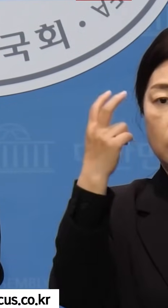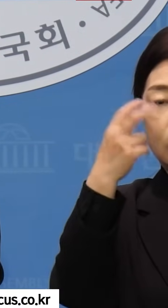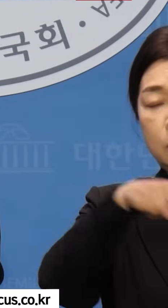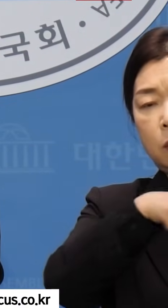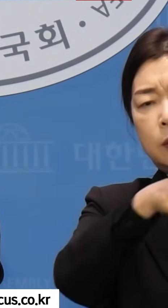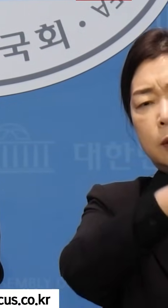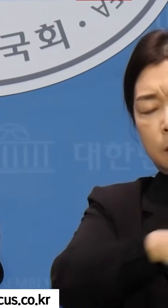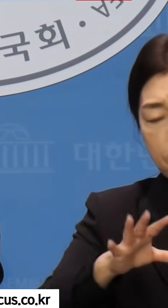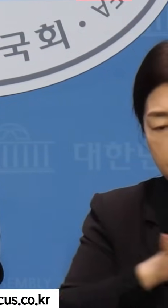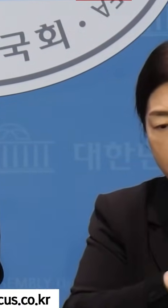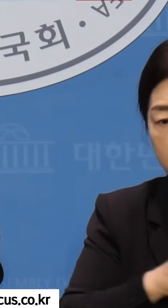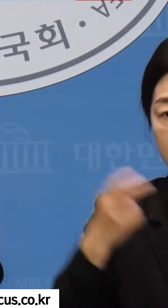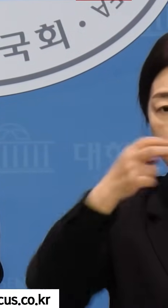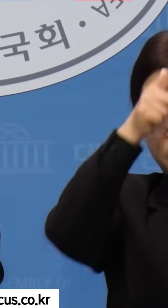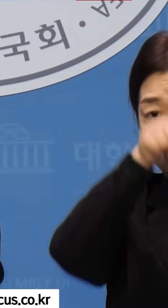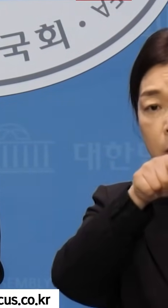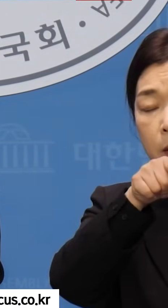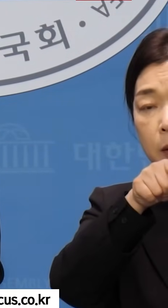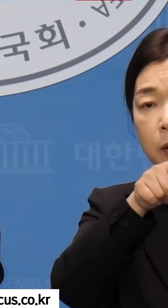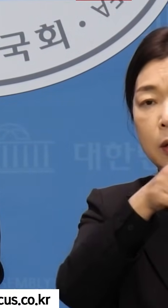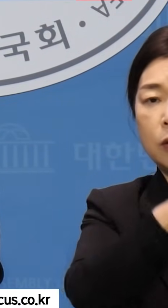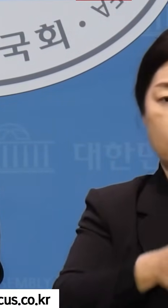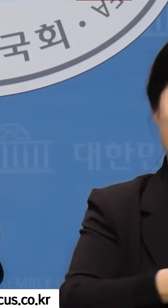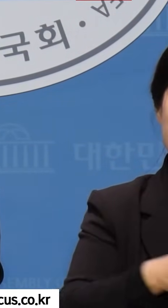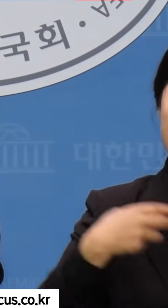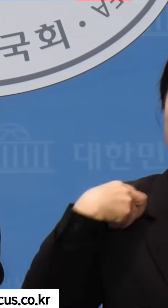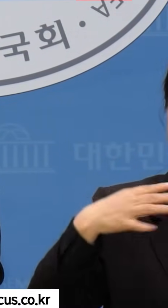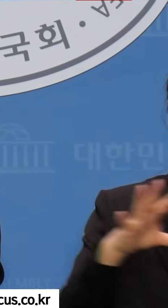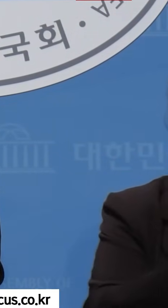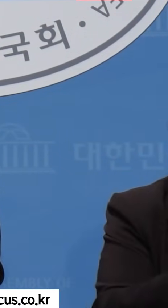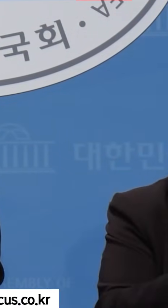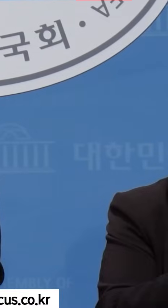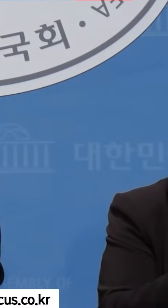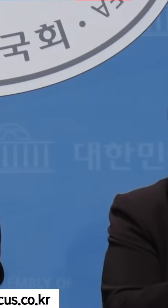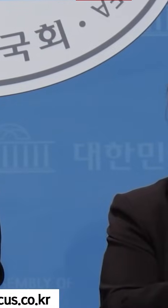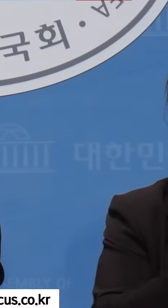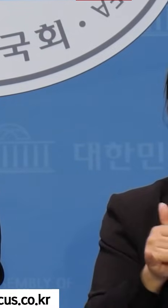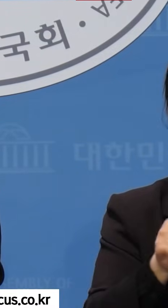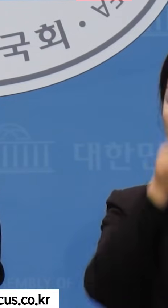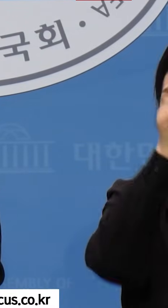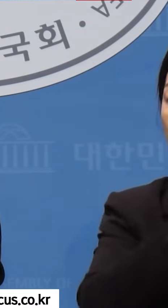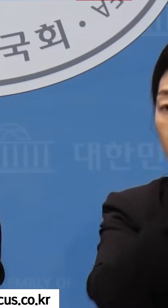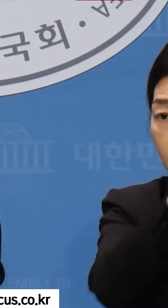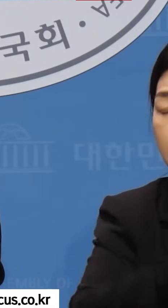정치검찰의, 윤석열 검찰 독재 정권의 기소는